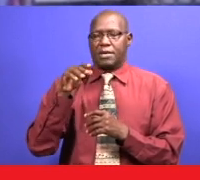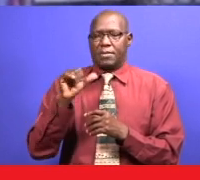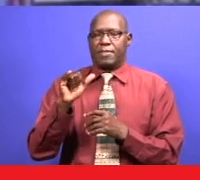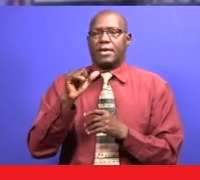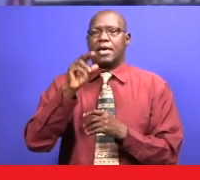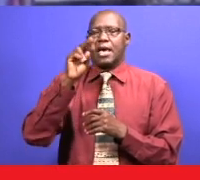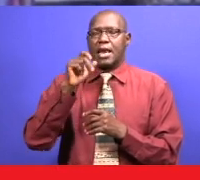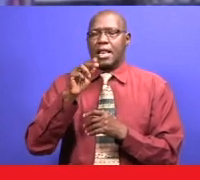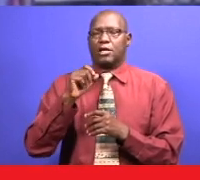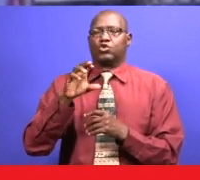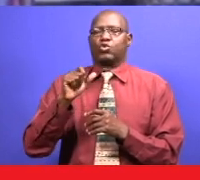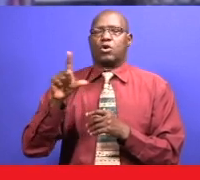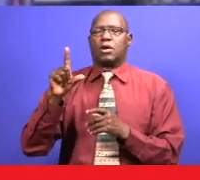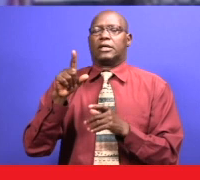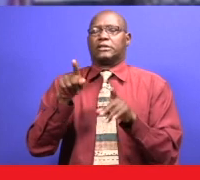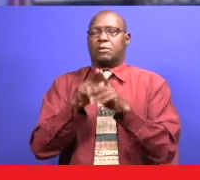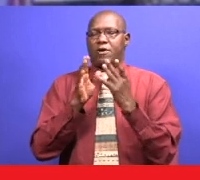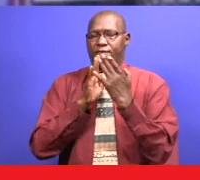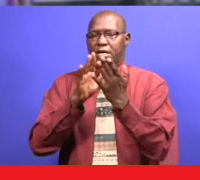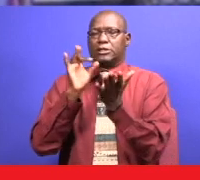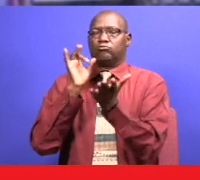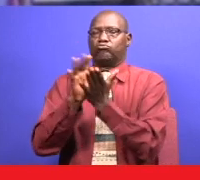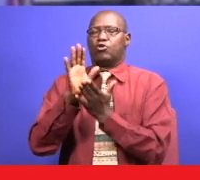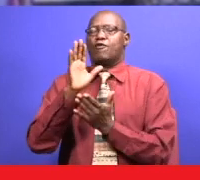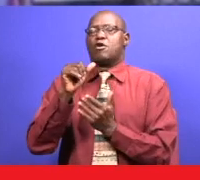Nyamai now face expulsion from the Jubilee Party.